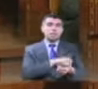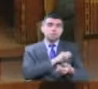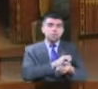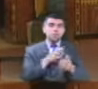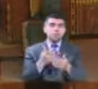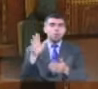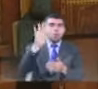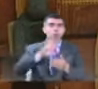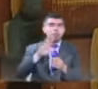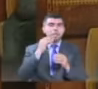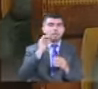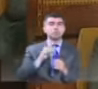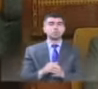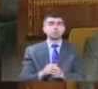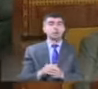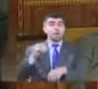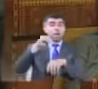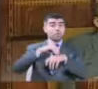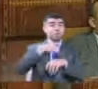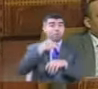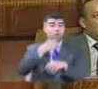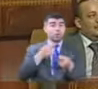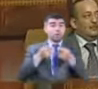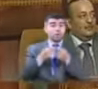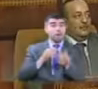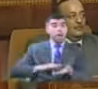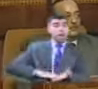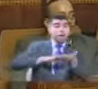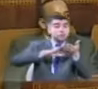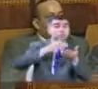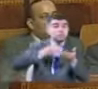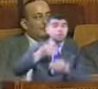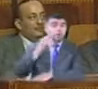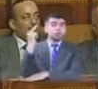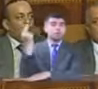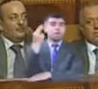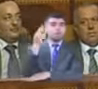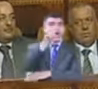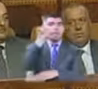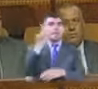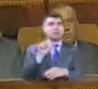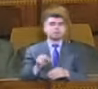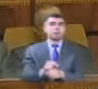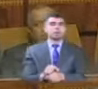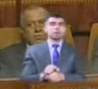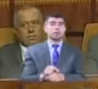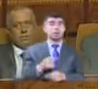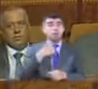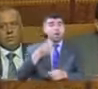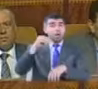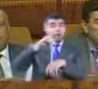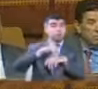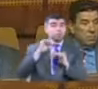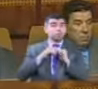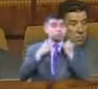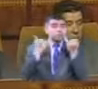التعليمية بين المغرب وهذه الدول، مما جعل بلدنا يرقى إلى أن يصبح قطبا جامعيا في القارة الإفريقية. كما تم على هامش هذه